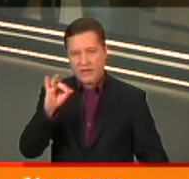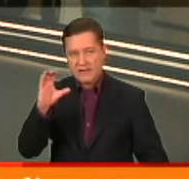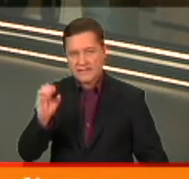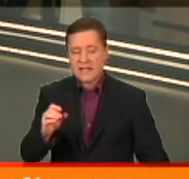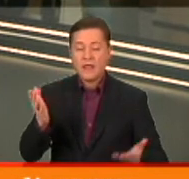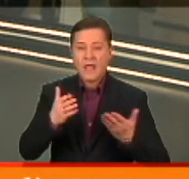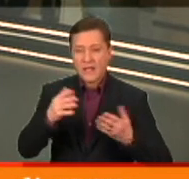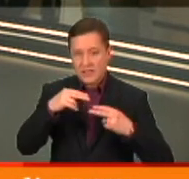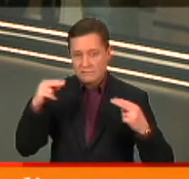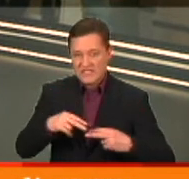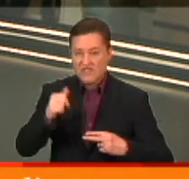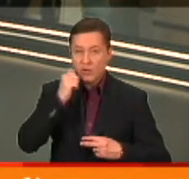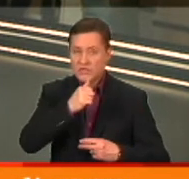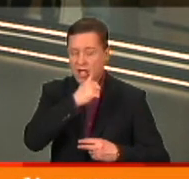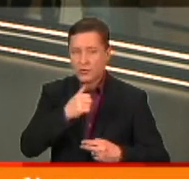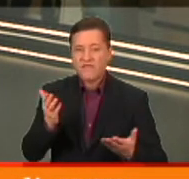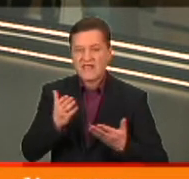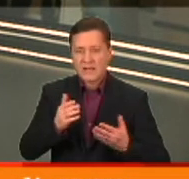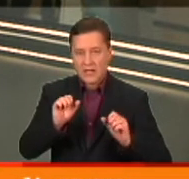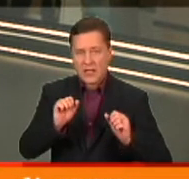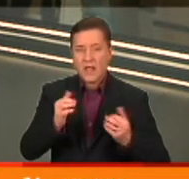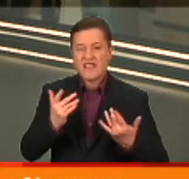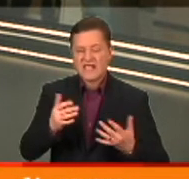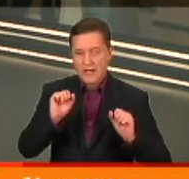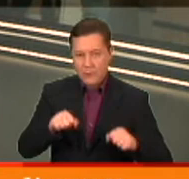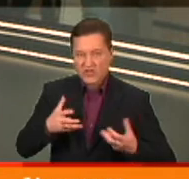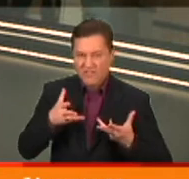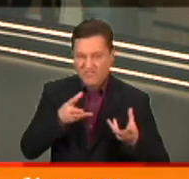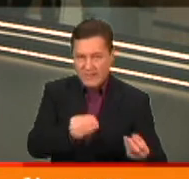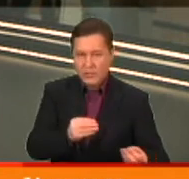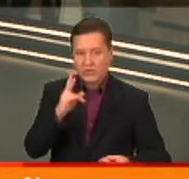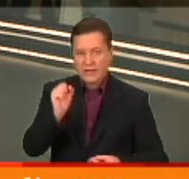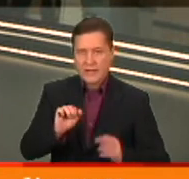і наскільки він може вплинути на процес?